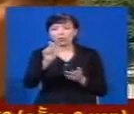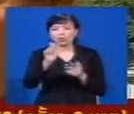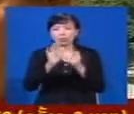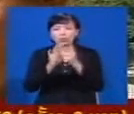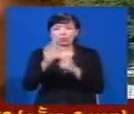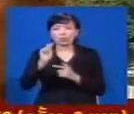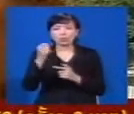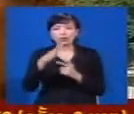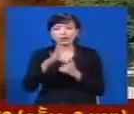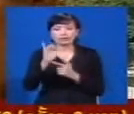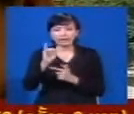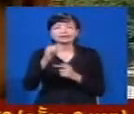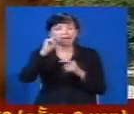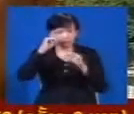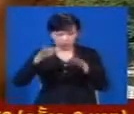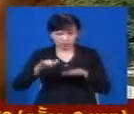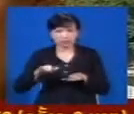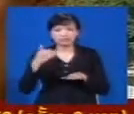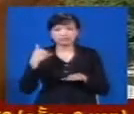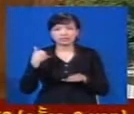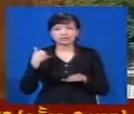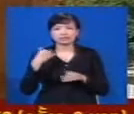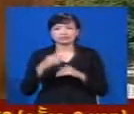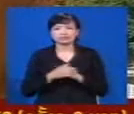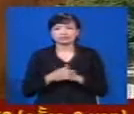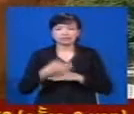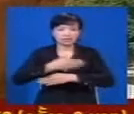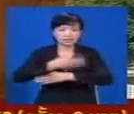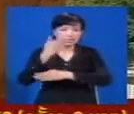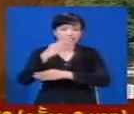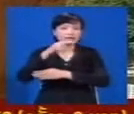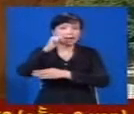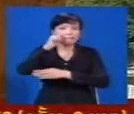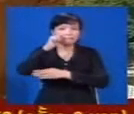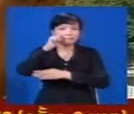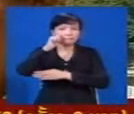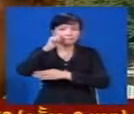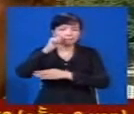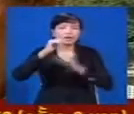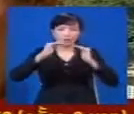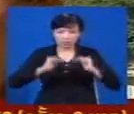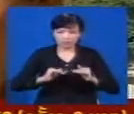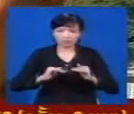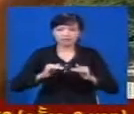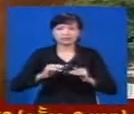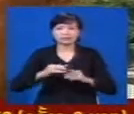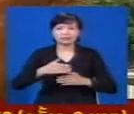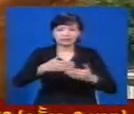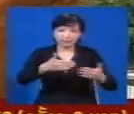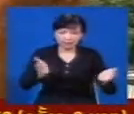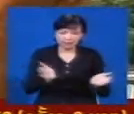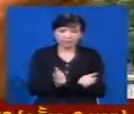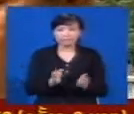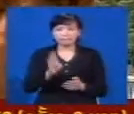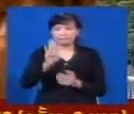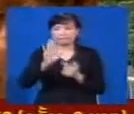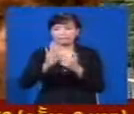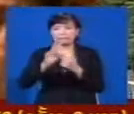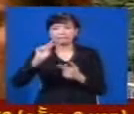ครับเขื่อนเจ้าพระยาน้ำก็ลดลงนะครับลดลงตั้งร้อยหนึ่งวันนี้เหลือแค่ 1,700 นะครับมาถึงบางไทรนะ